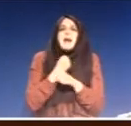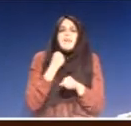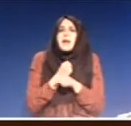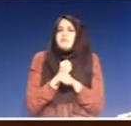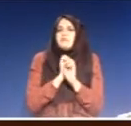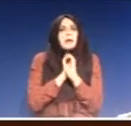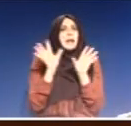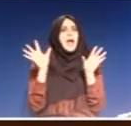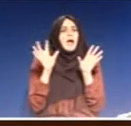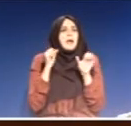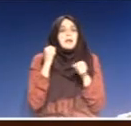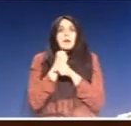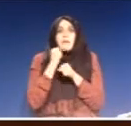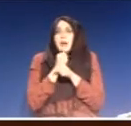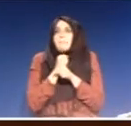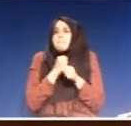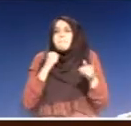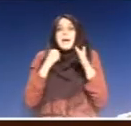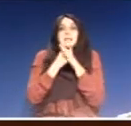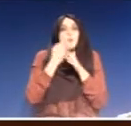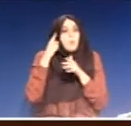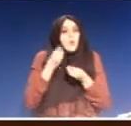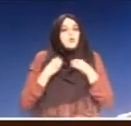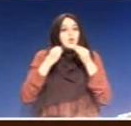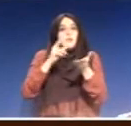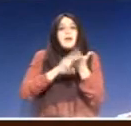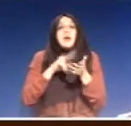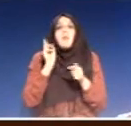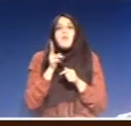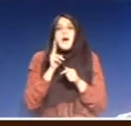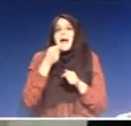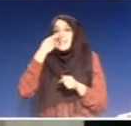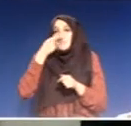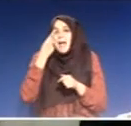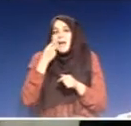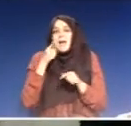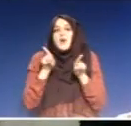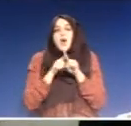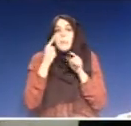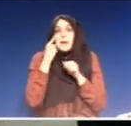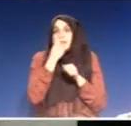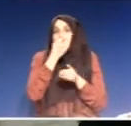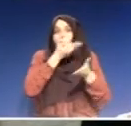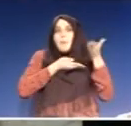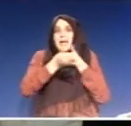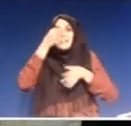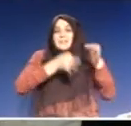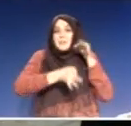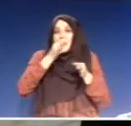ويدير كاع مجهوده باش يبين الحق باسكو الخبير هو عينين المحكمة أو المجلس. اليوم راني جي اون